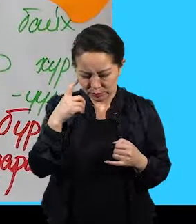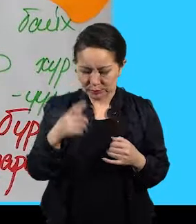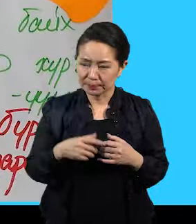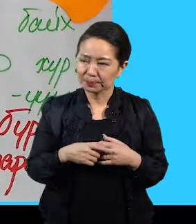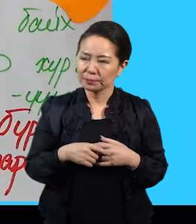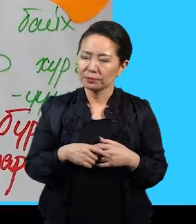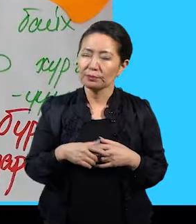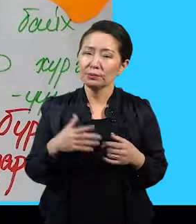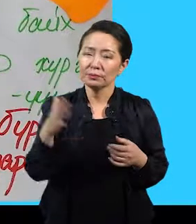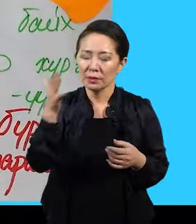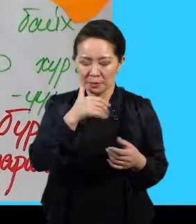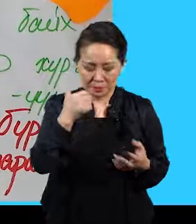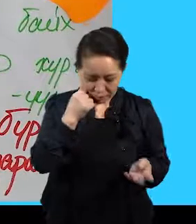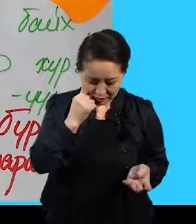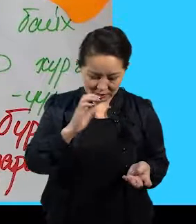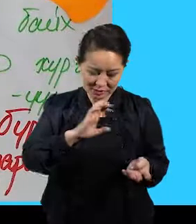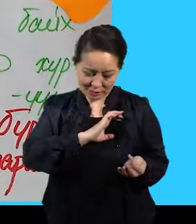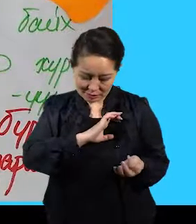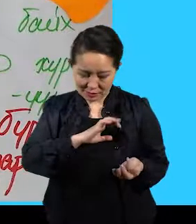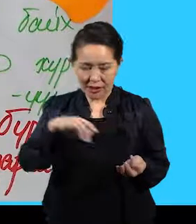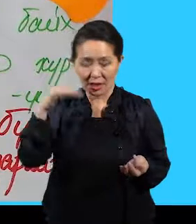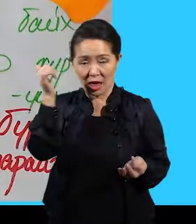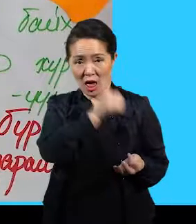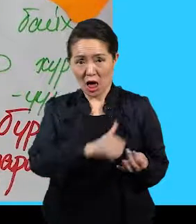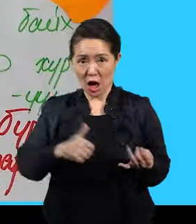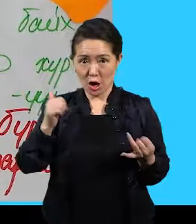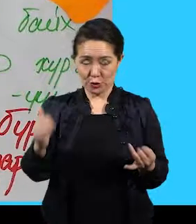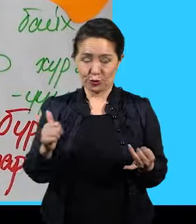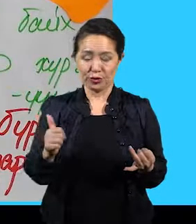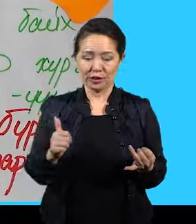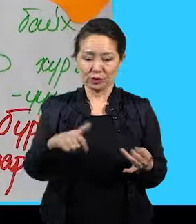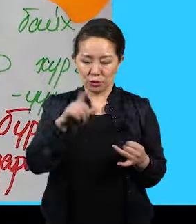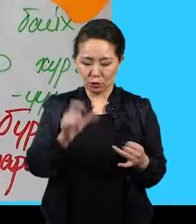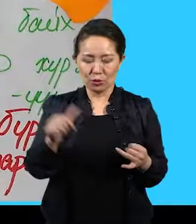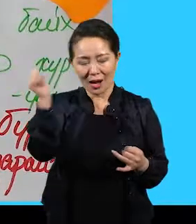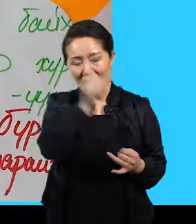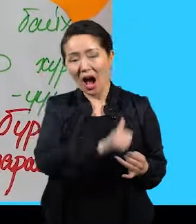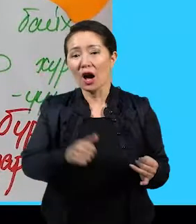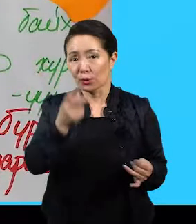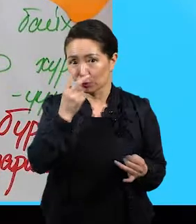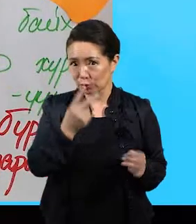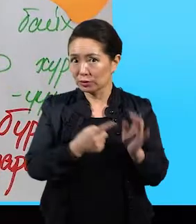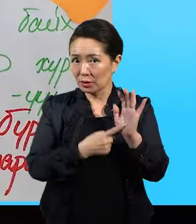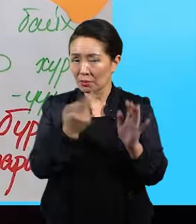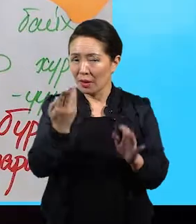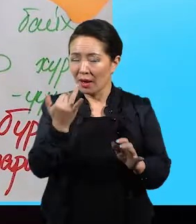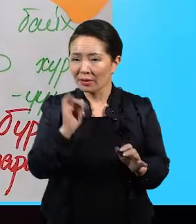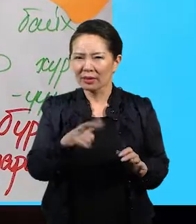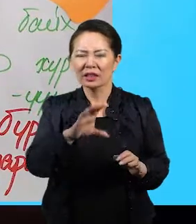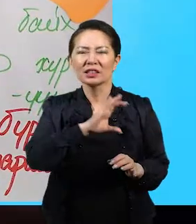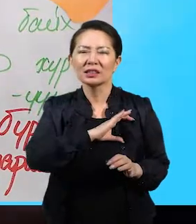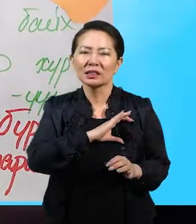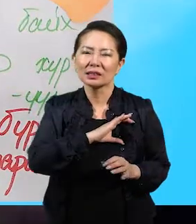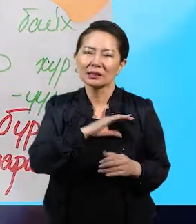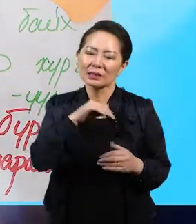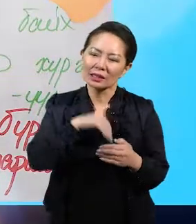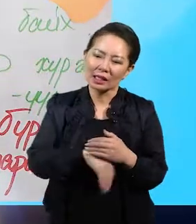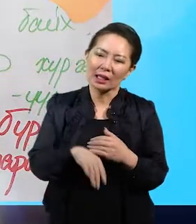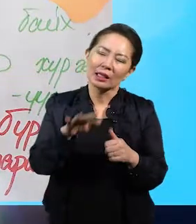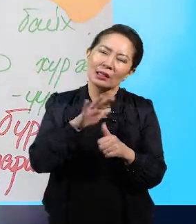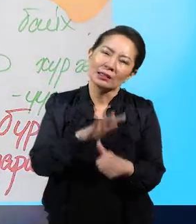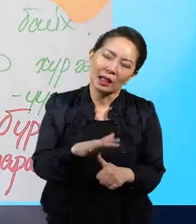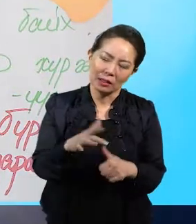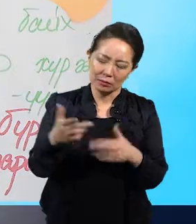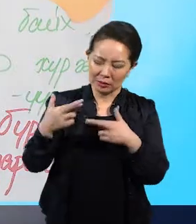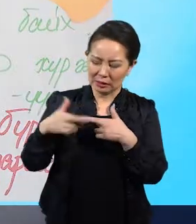Тэгээд би болоо сэтгэл санааны хувьд эрүүл эд эрхтэнтэй бүрэн хүнийг эрүүл хүн гэж үздэг. Харин гэтэл сэтгэл санааны хувьд